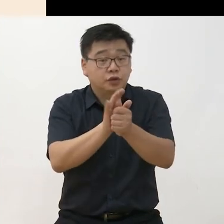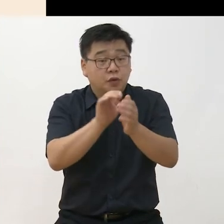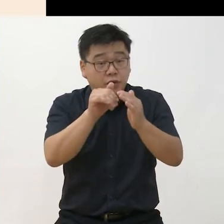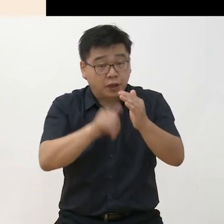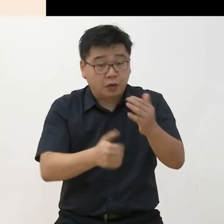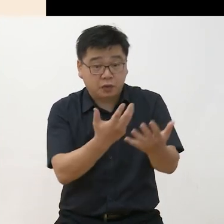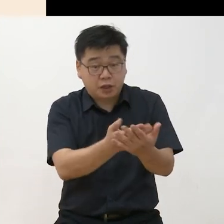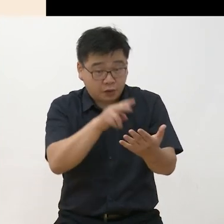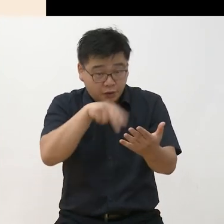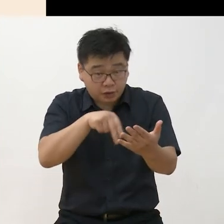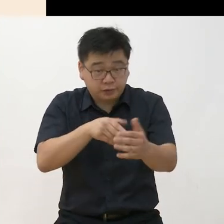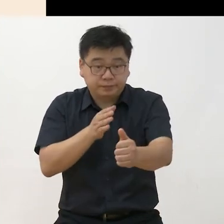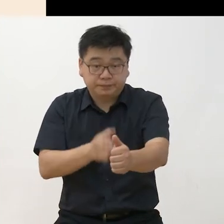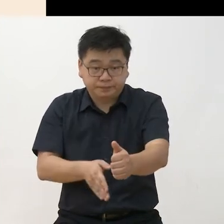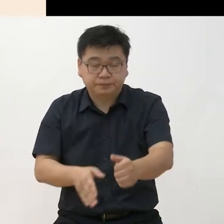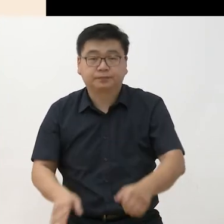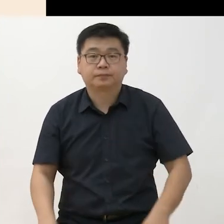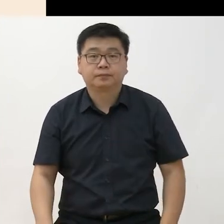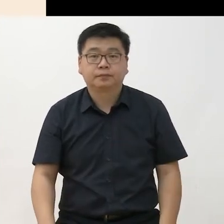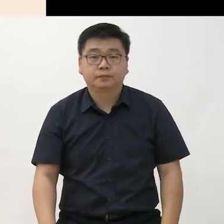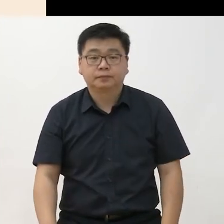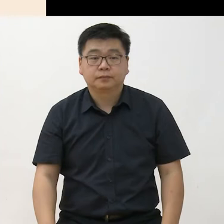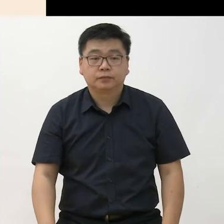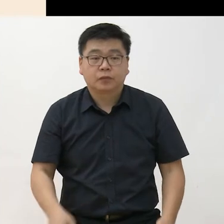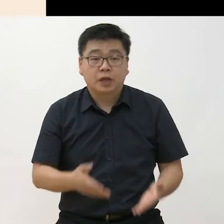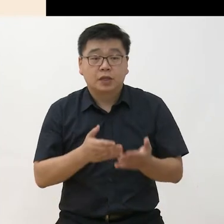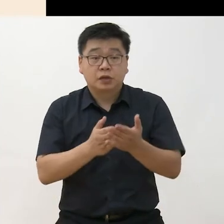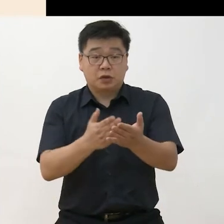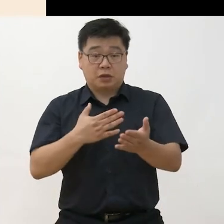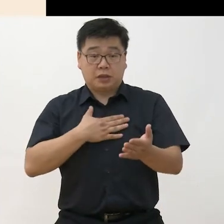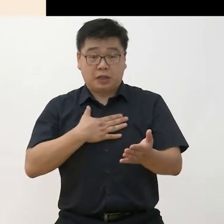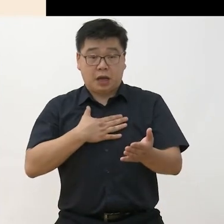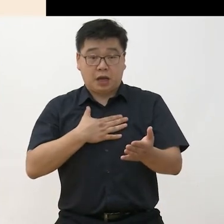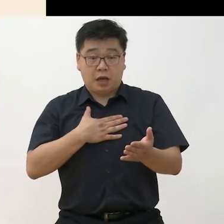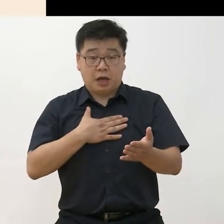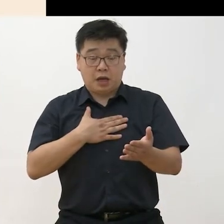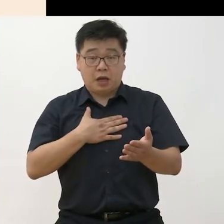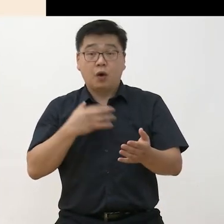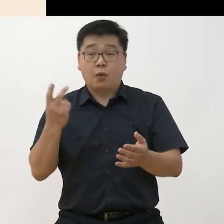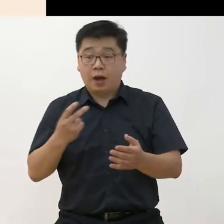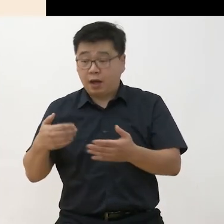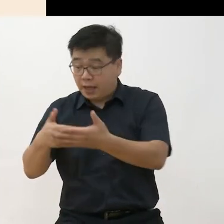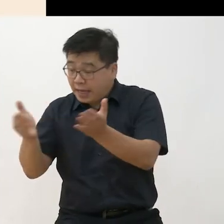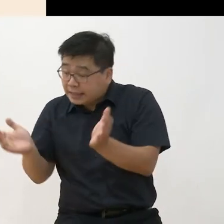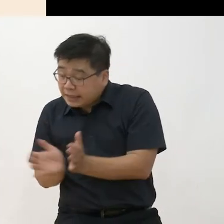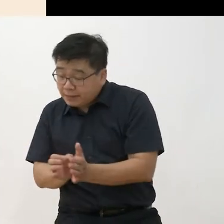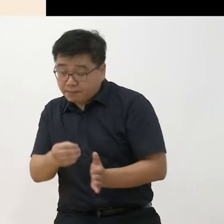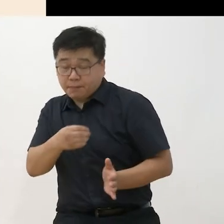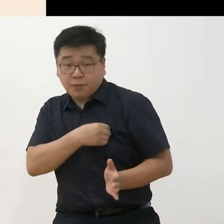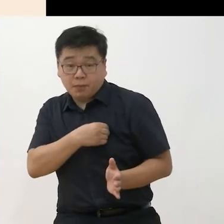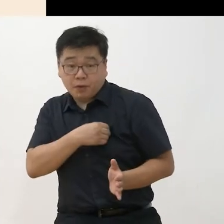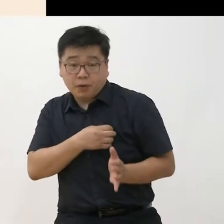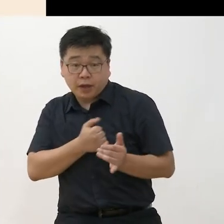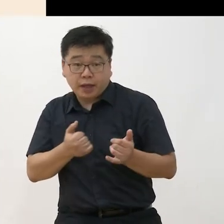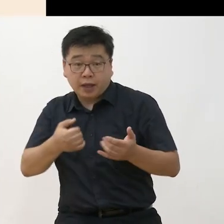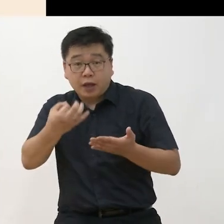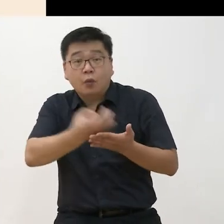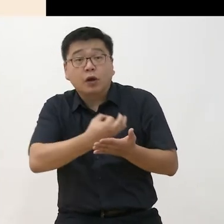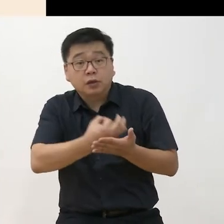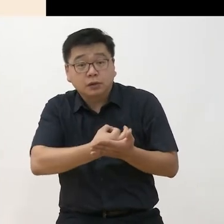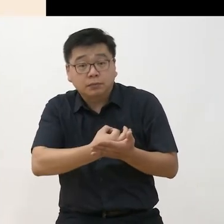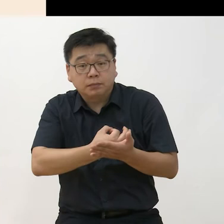이제 자료를 참고를 하시면 되겠습니다. 그 신청자 본인을 당연히 포함해서 그 사업에 참여 인력 사례비